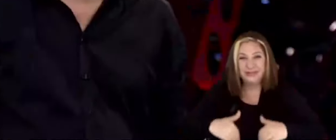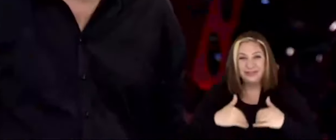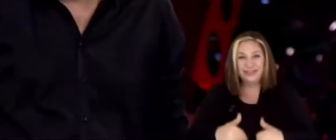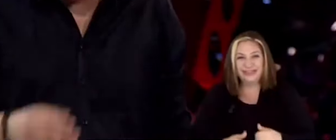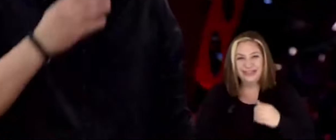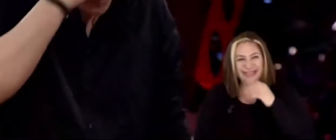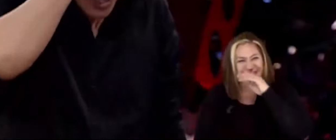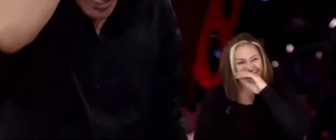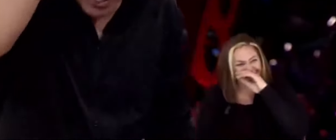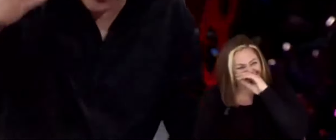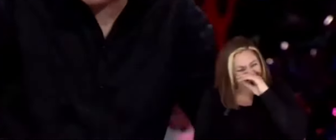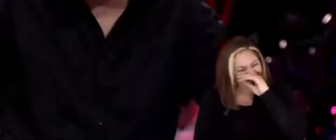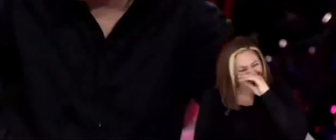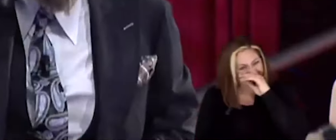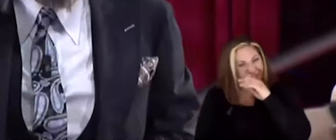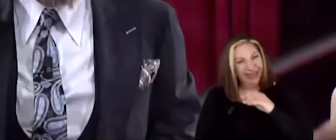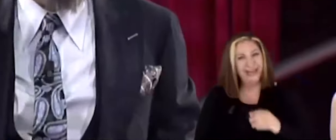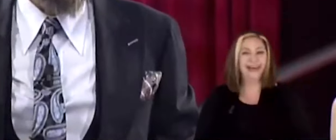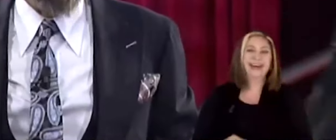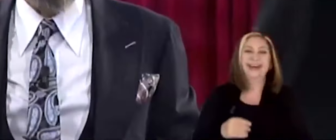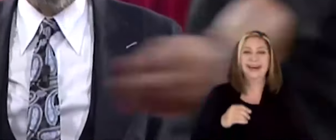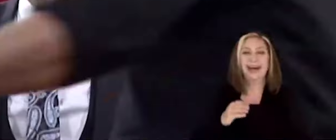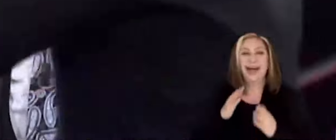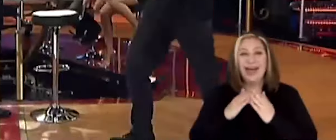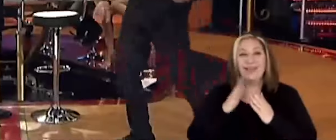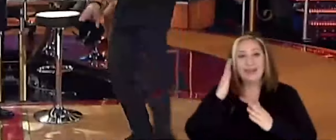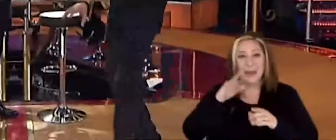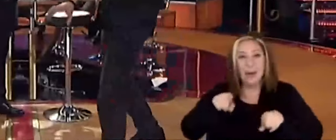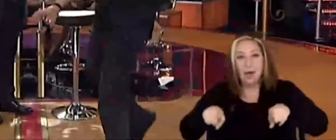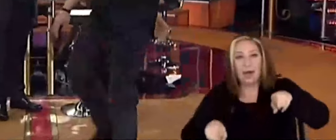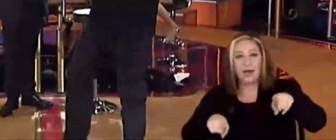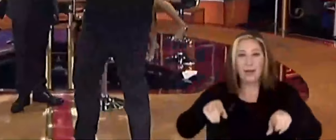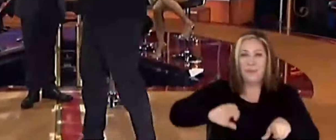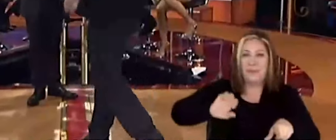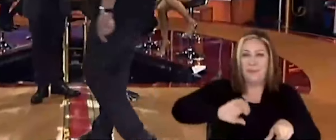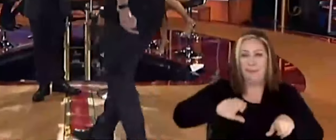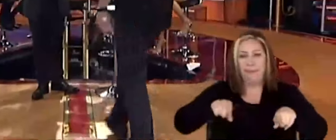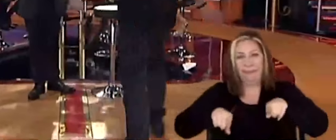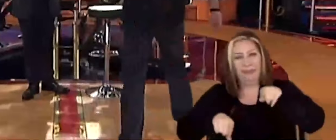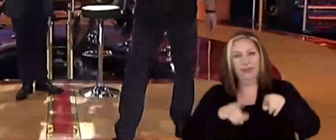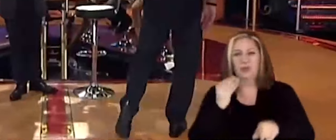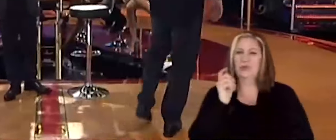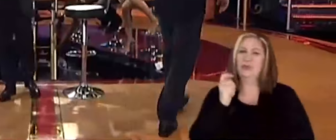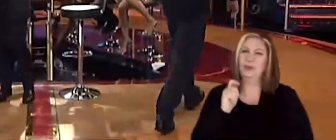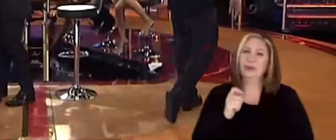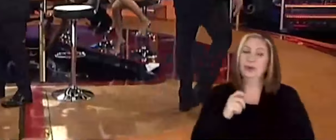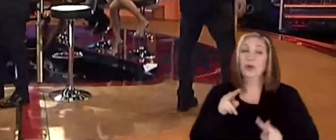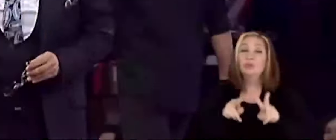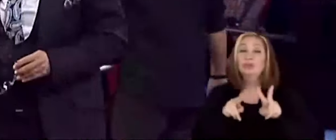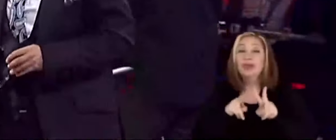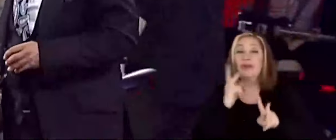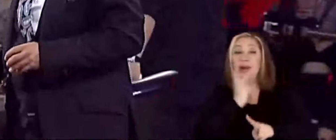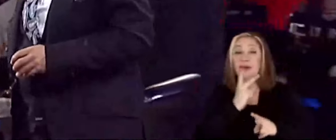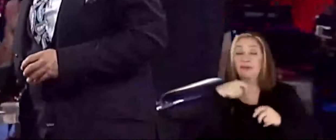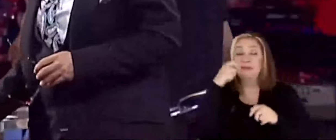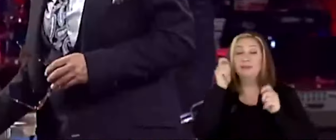Evet. Abi 30 yaşında böyle eve böyle gidiyordun. Sürekli tat pudrasıyla gidiyordum yani. Of be, çok zor. Çok fena. Mustafa'yla film